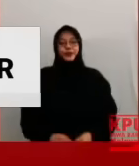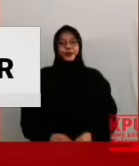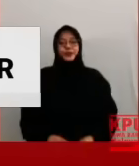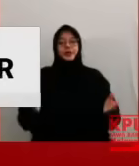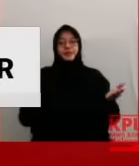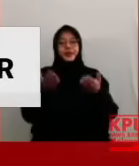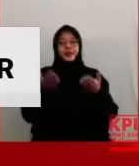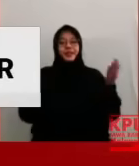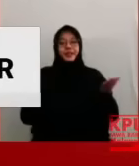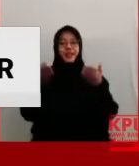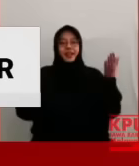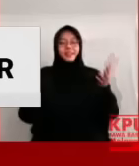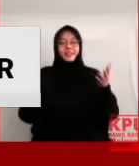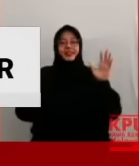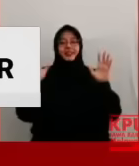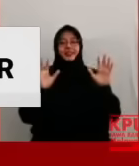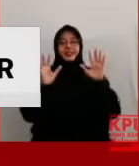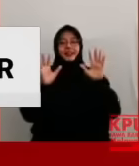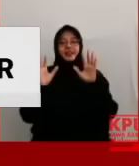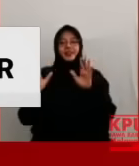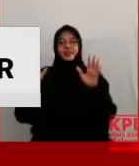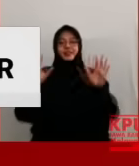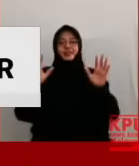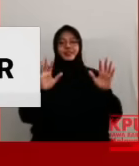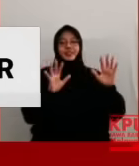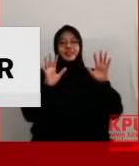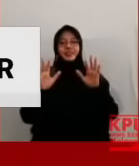air marilah kita